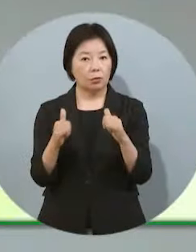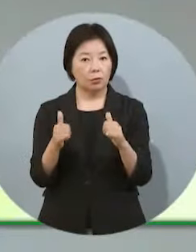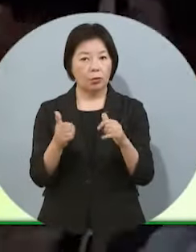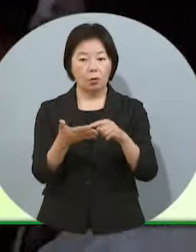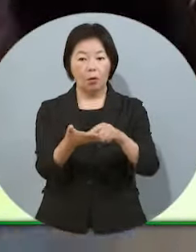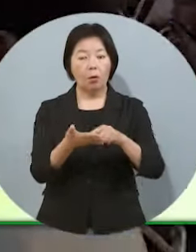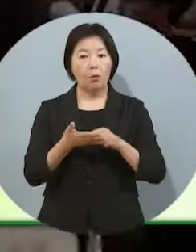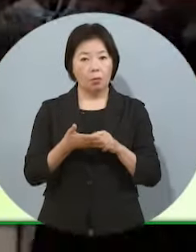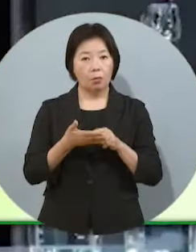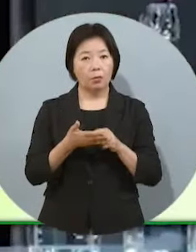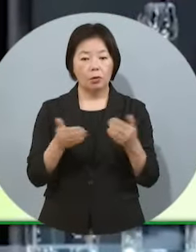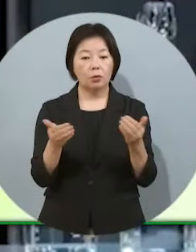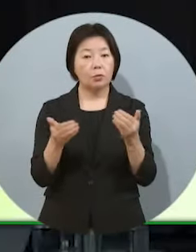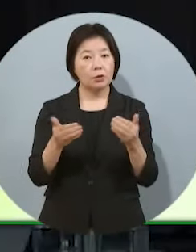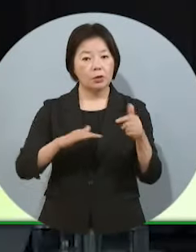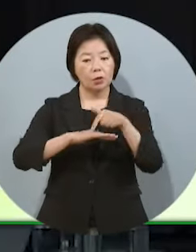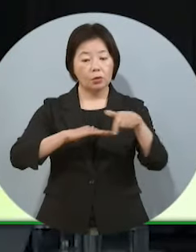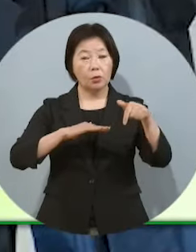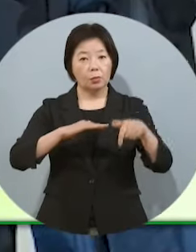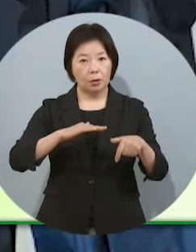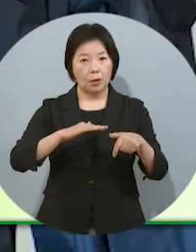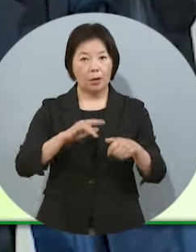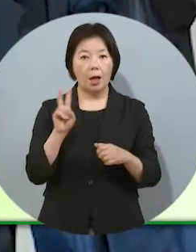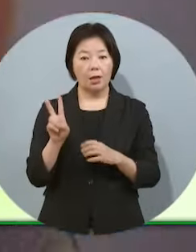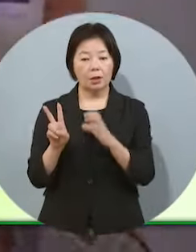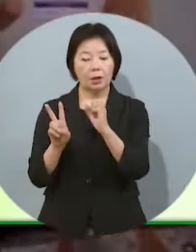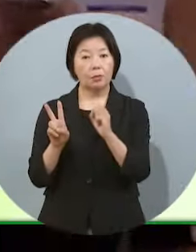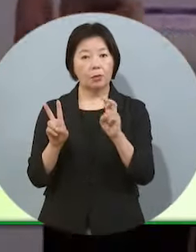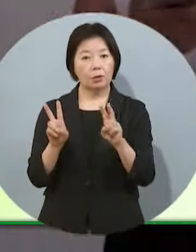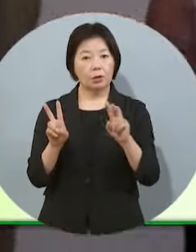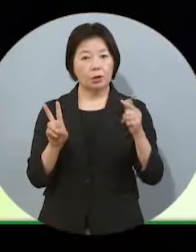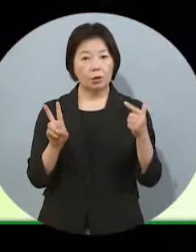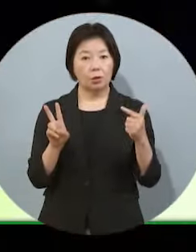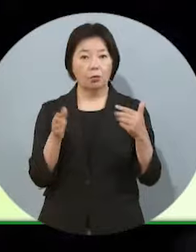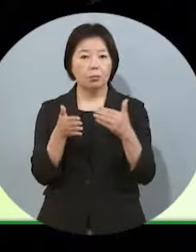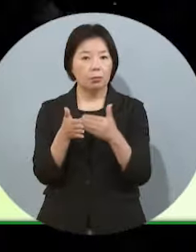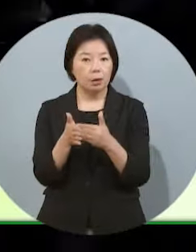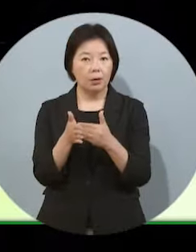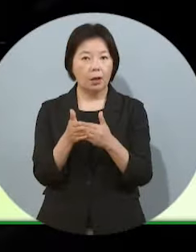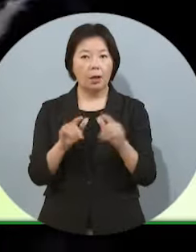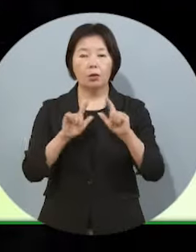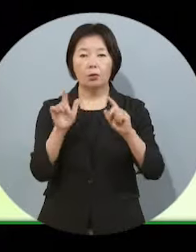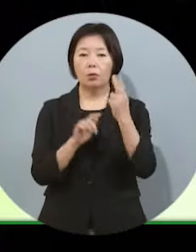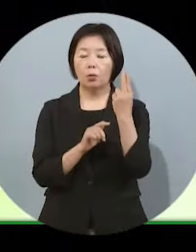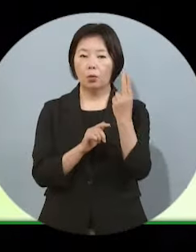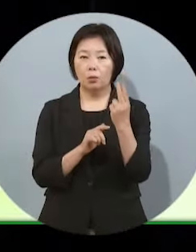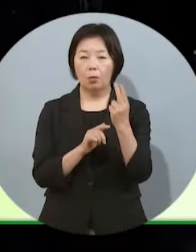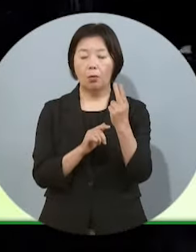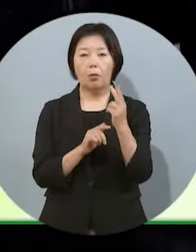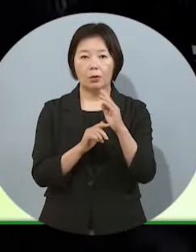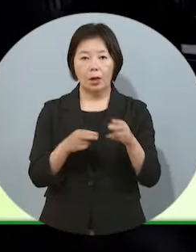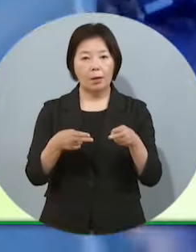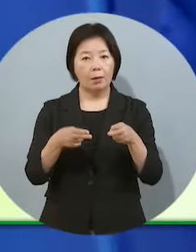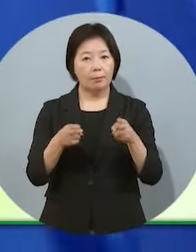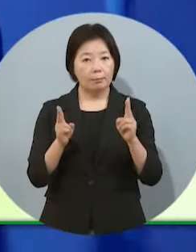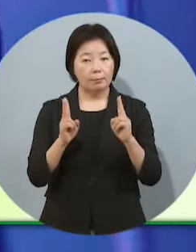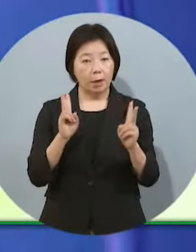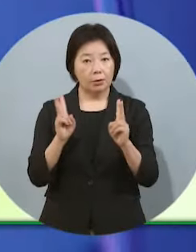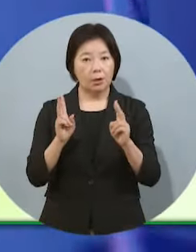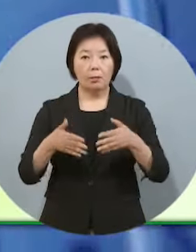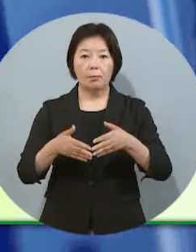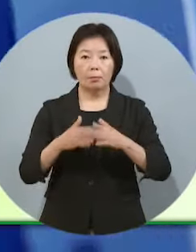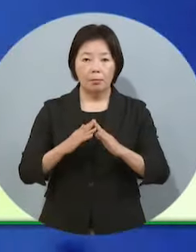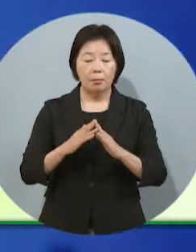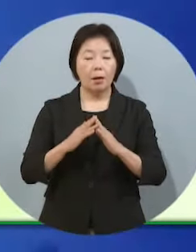ジネスプランにより2026年の末までに都内で実際に起業する意思のある人